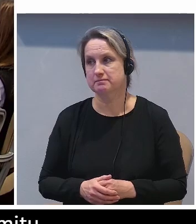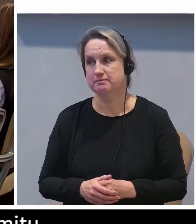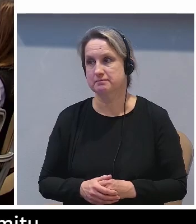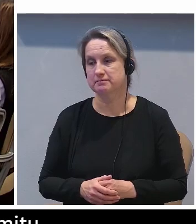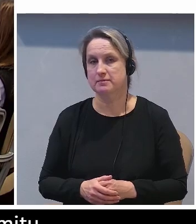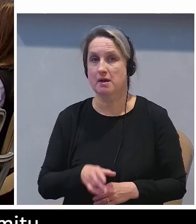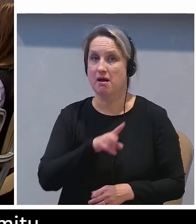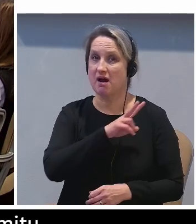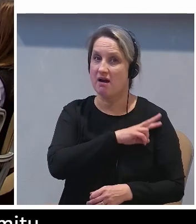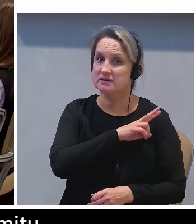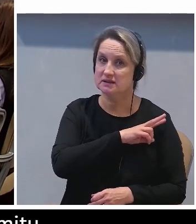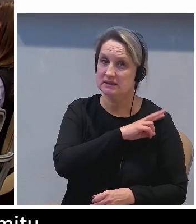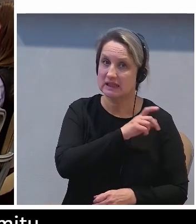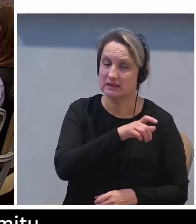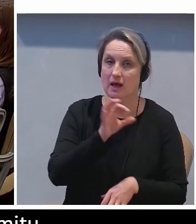Arstid,